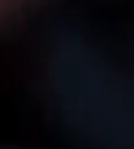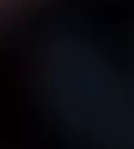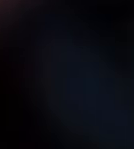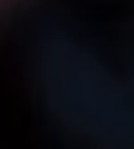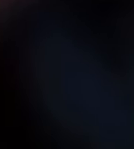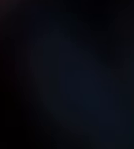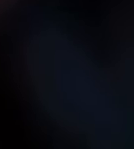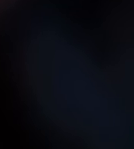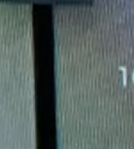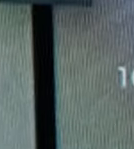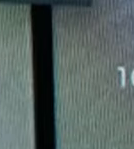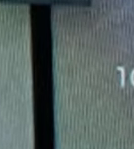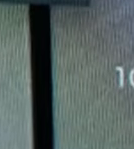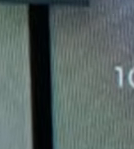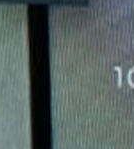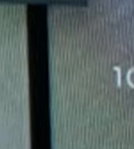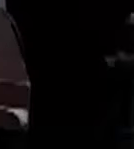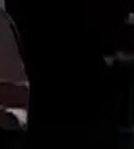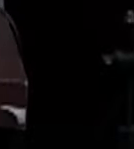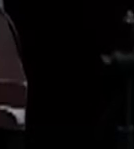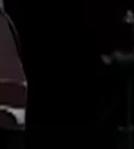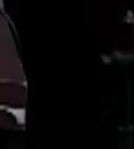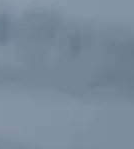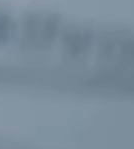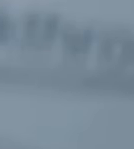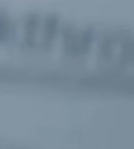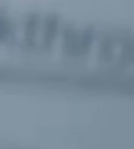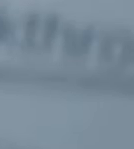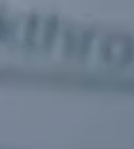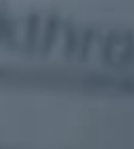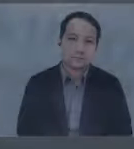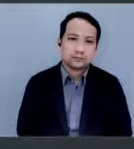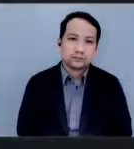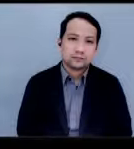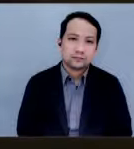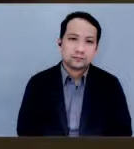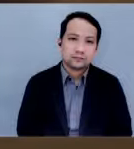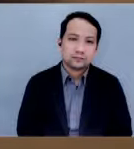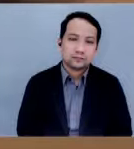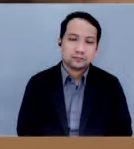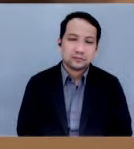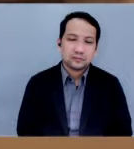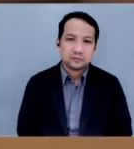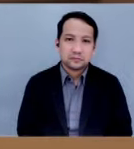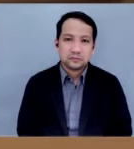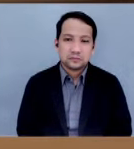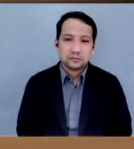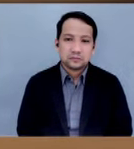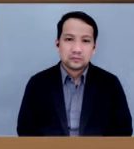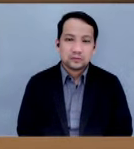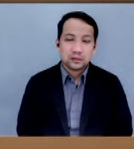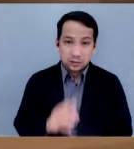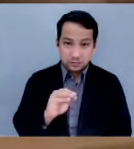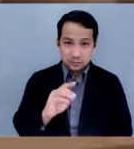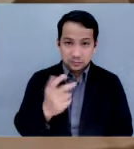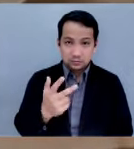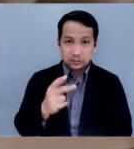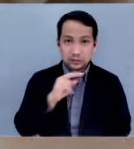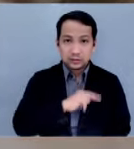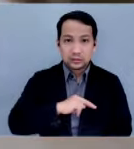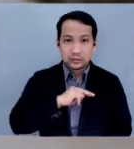Ready. Test, test. 1, 2, 3. Hello, sound check. All right. Take one. MX3 is a natural food